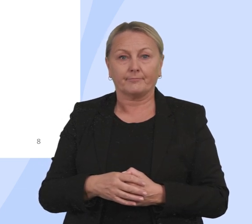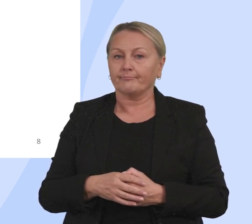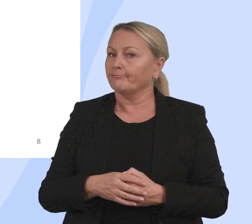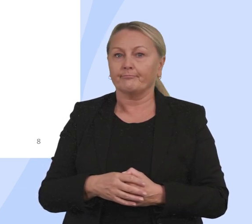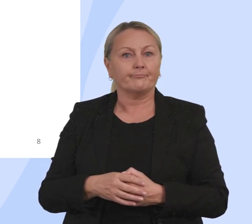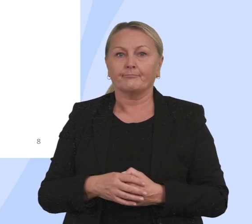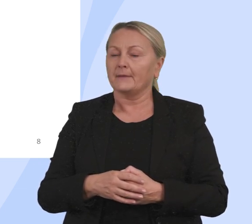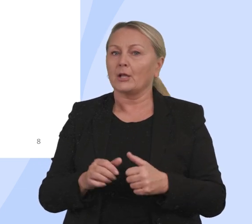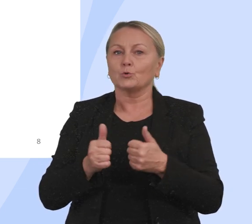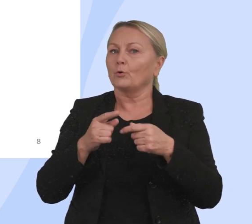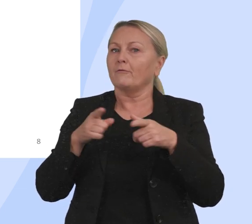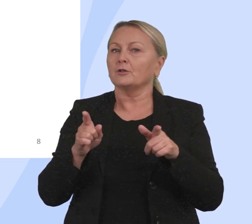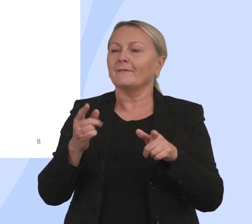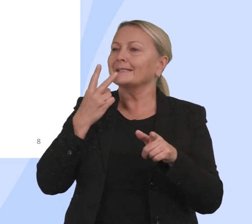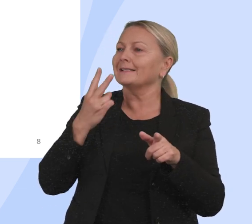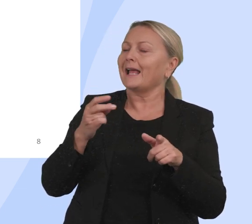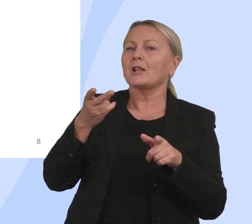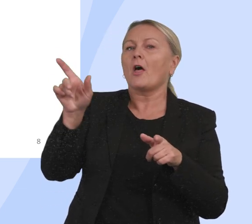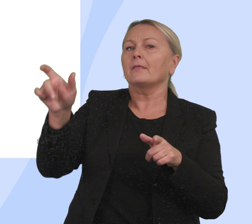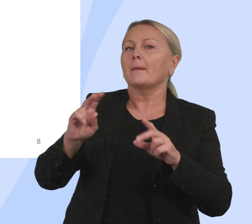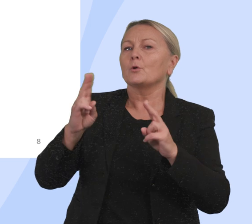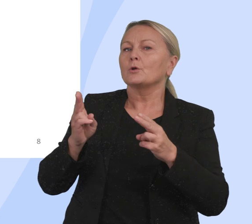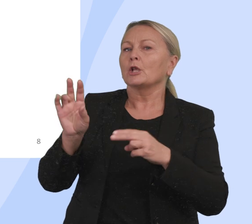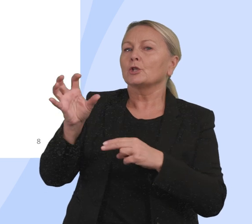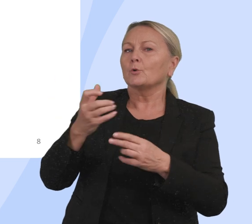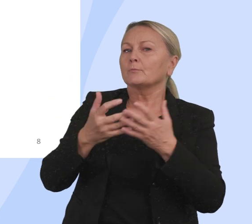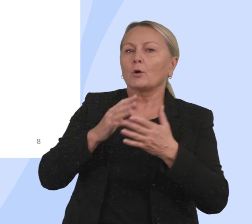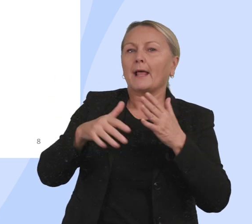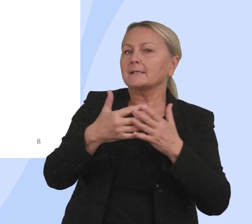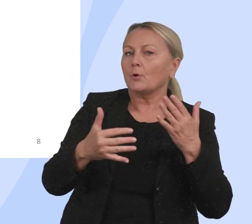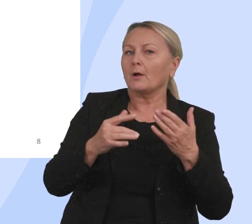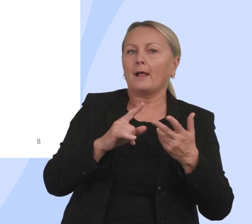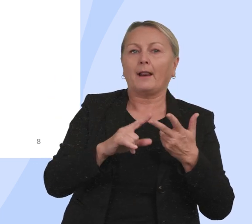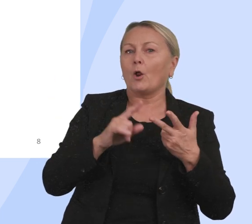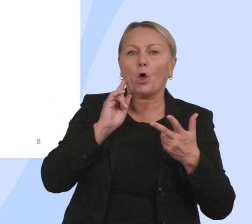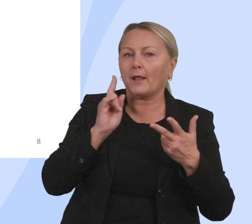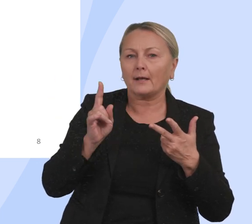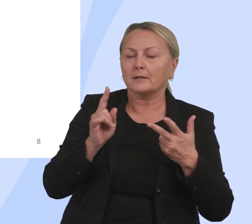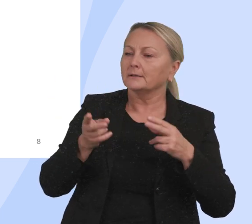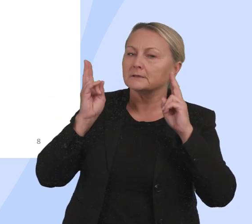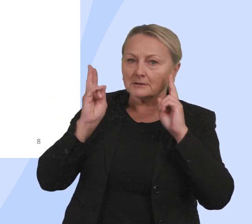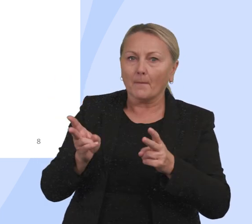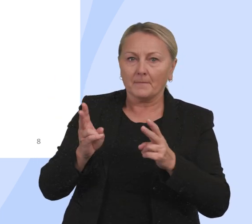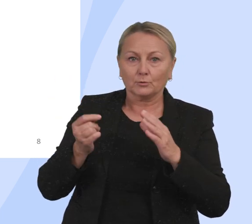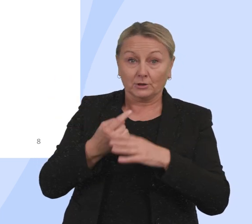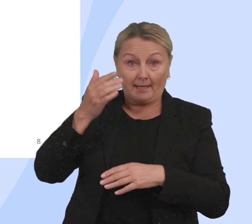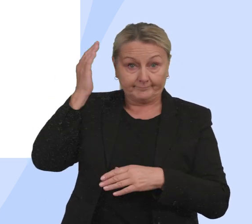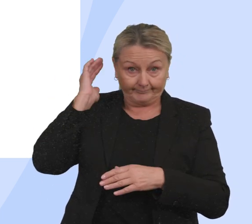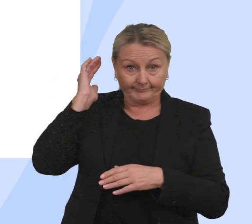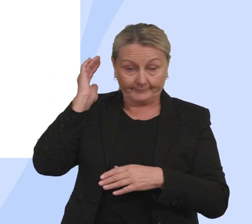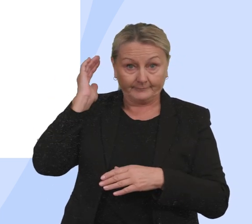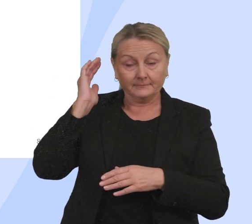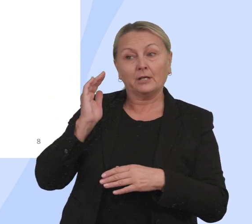anden bruge symbolsprog, tegnsprog eller høre. Det er det samme, der er i gang, fordi at sprog i